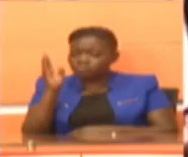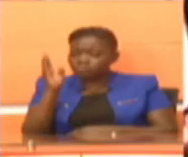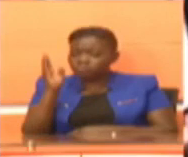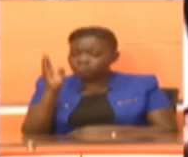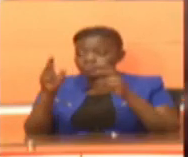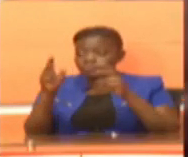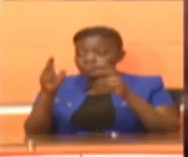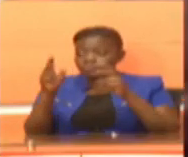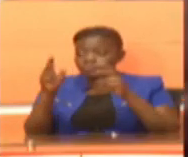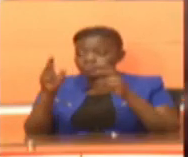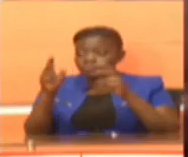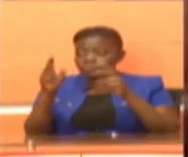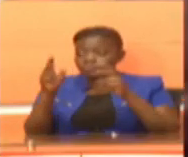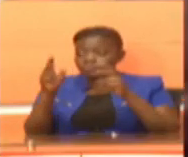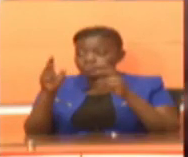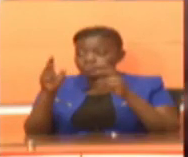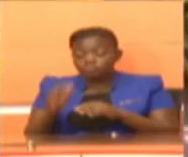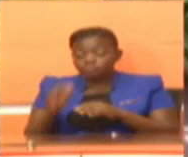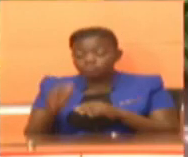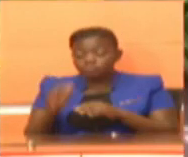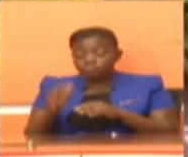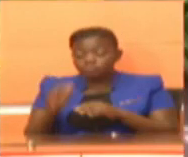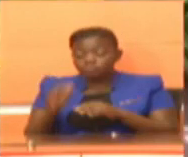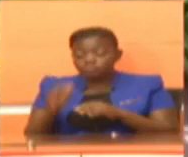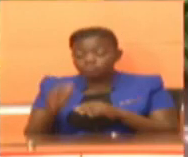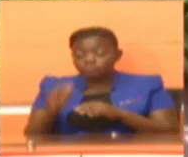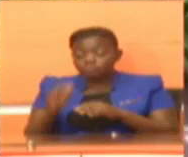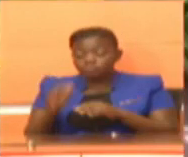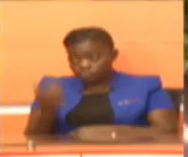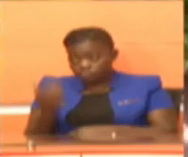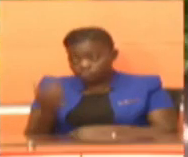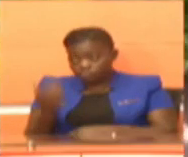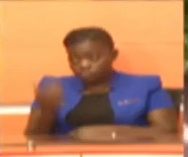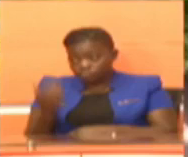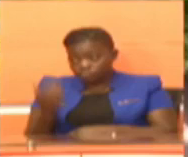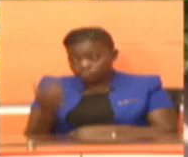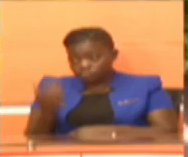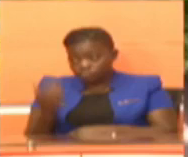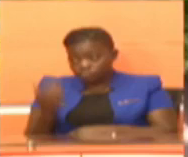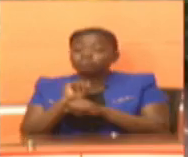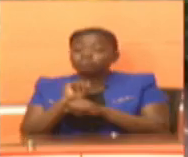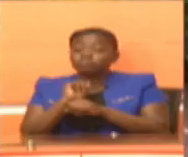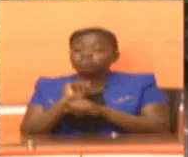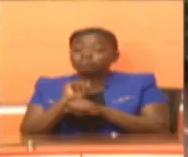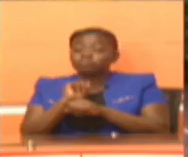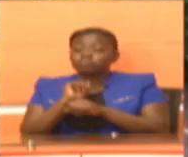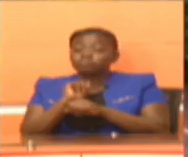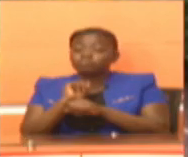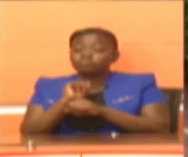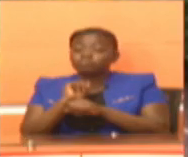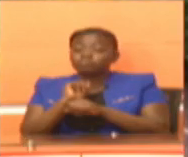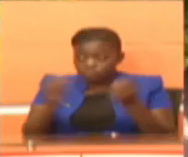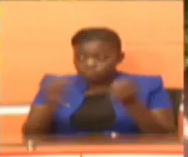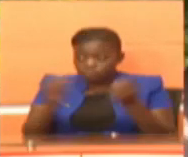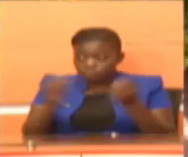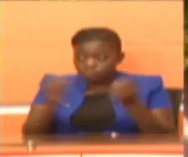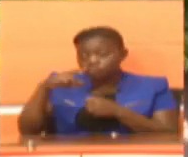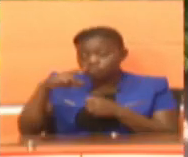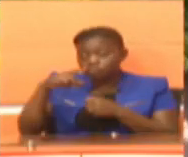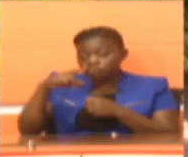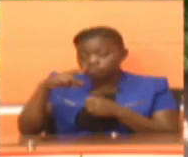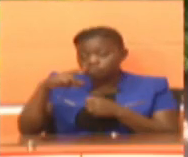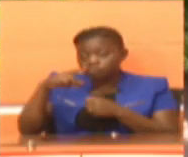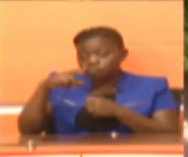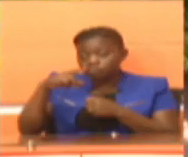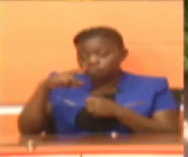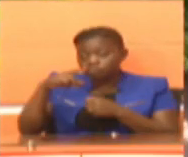ku baliraanwa n'aba abayise poliisi. Kati engeri gye bakeera okugenda okukola ekitwama ne bakola omukaaga Bukedde ne bagenda ne bakola naye